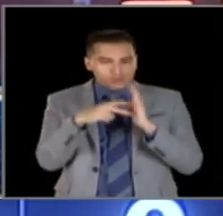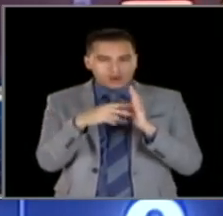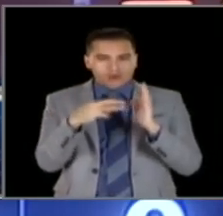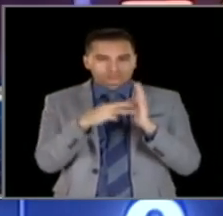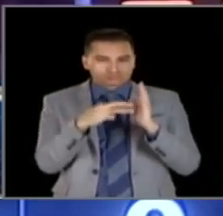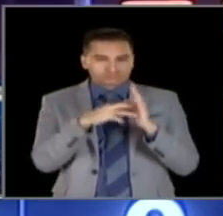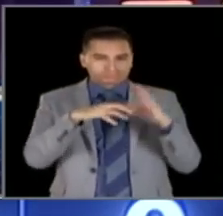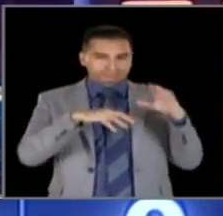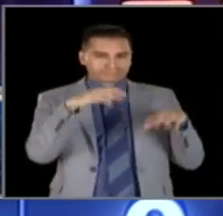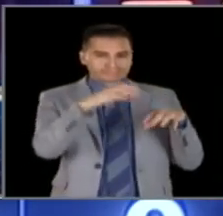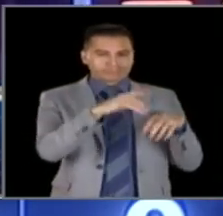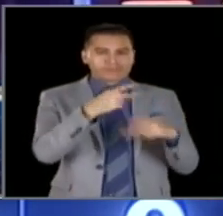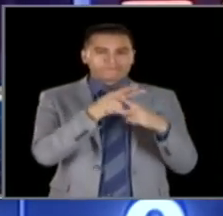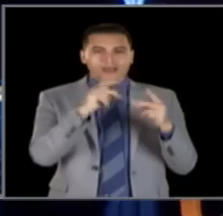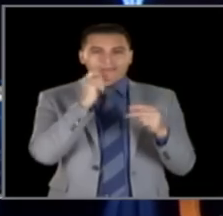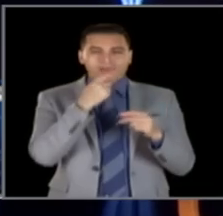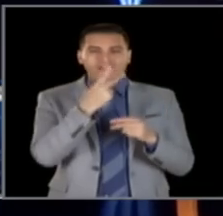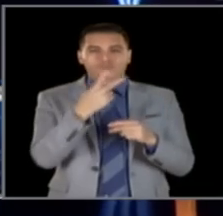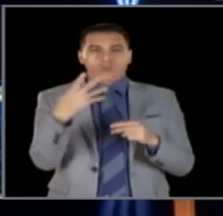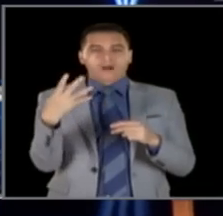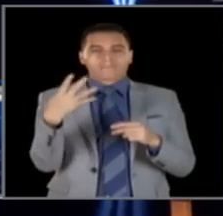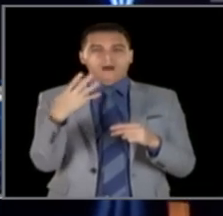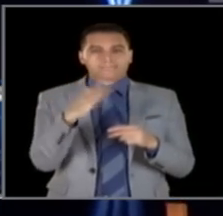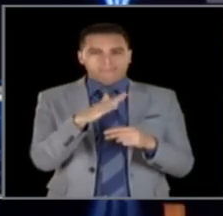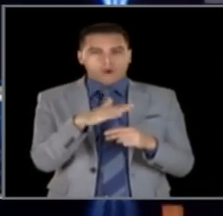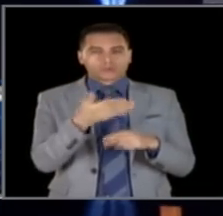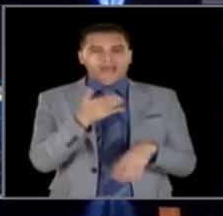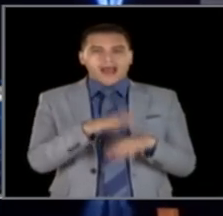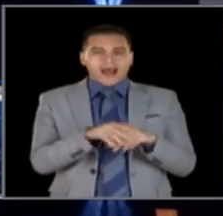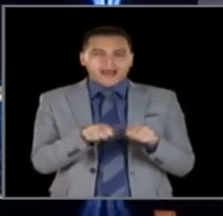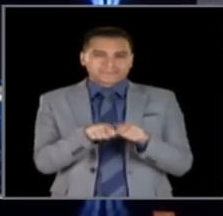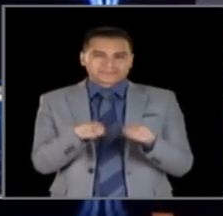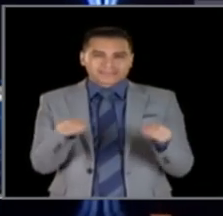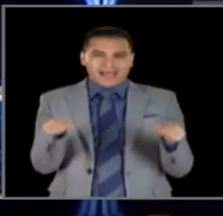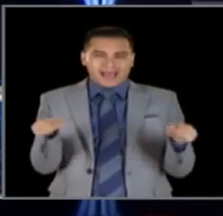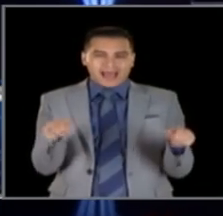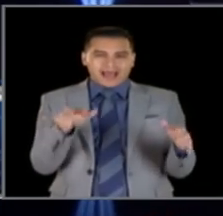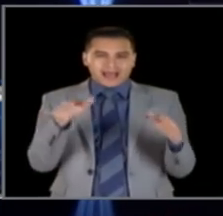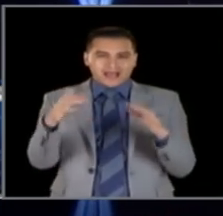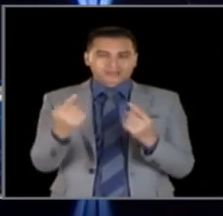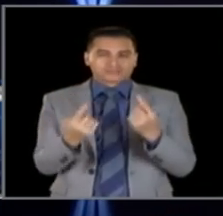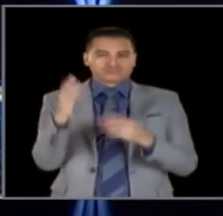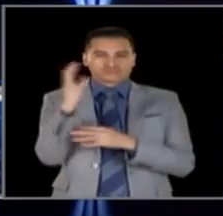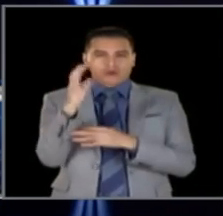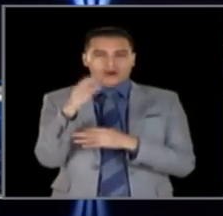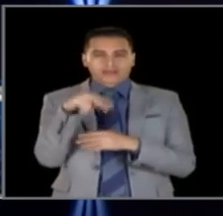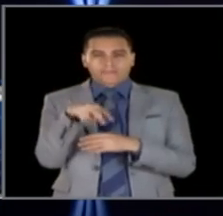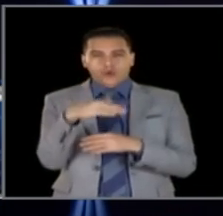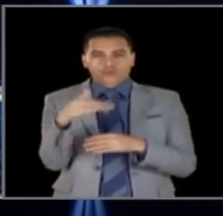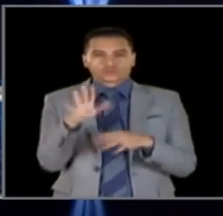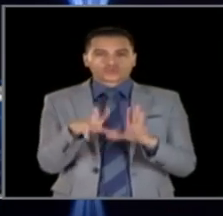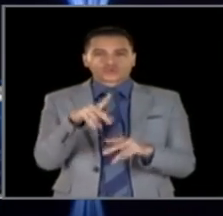المحمية دي تأسست في 2004 على مساحة 8.5 كيلومتر مربع،